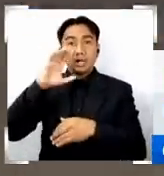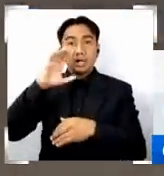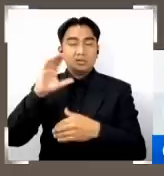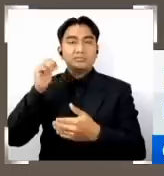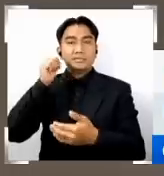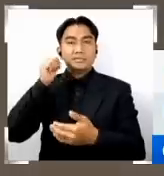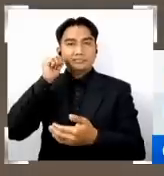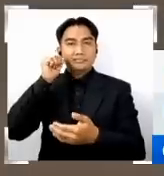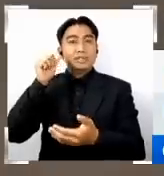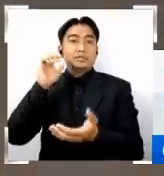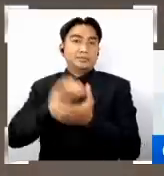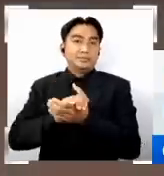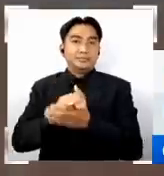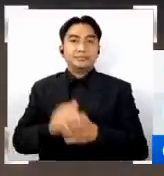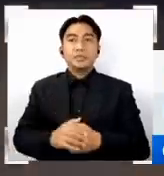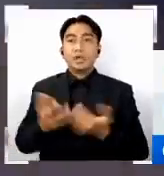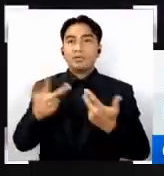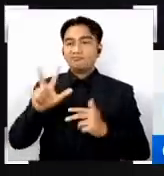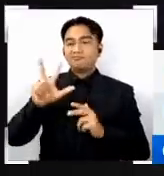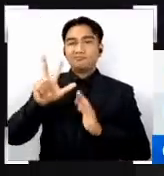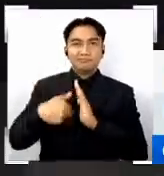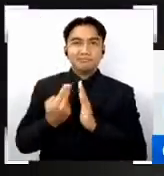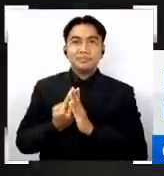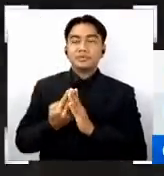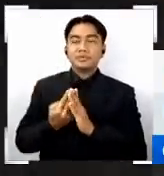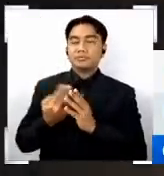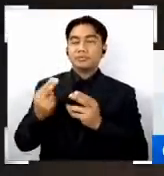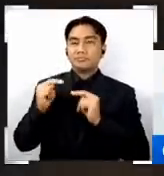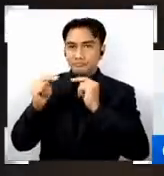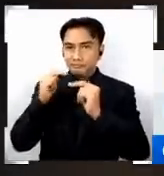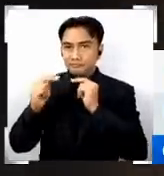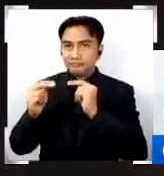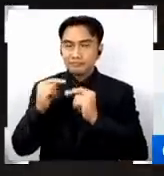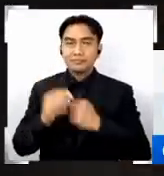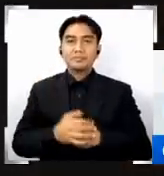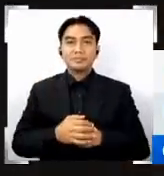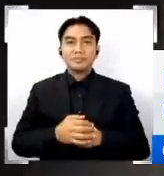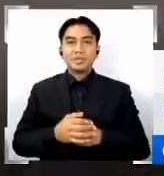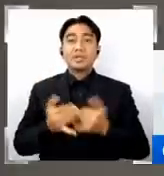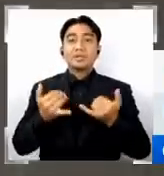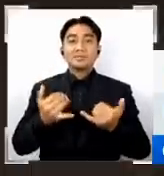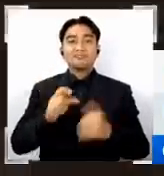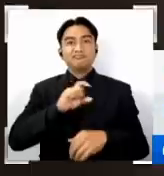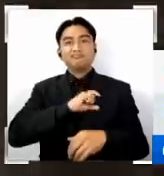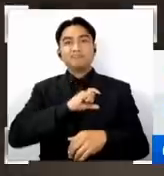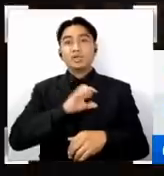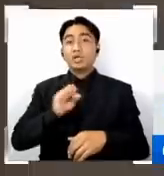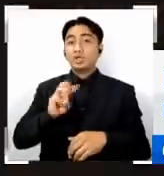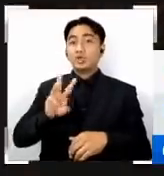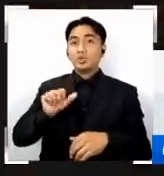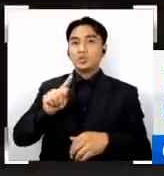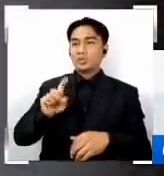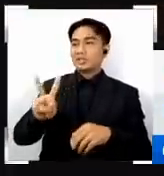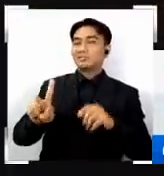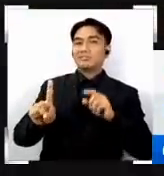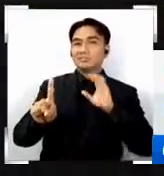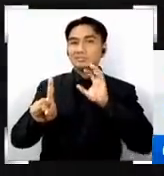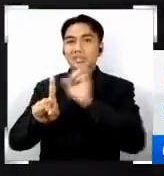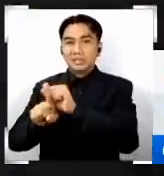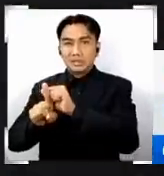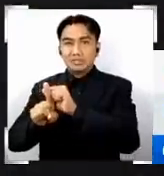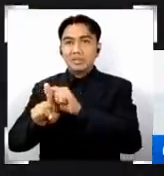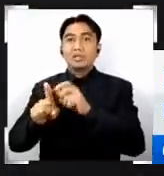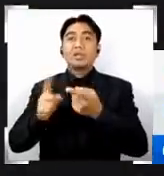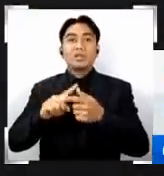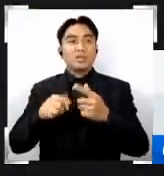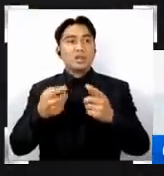ang pakikipagnegosasyon ng mga otoridad. Dinakma ng mga tauhan ng SWAT ang suspect dahilan para mabitawan ng biktima at